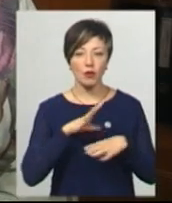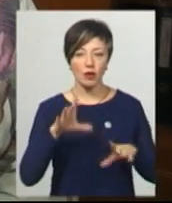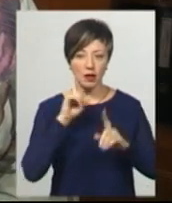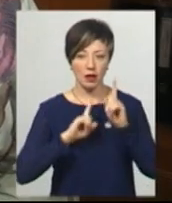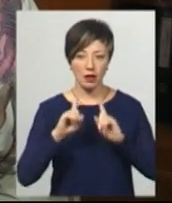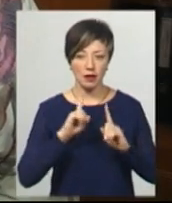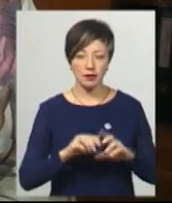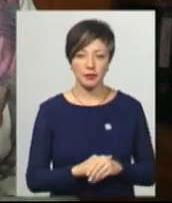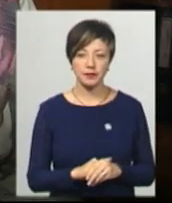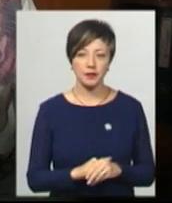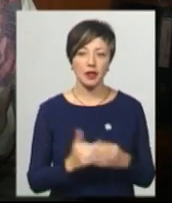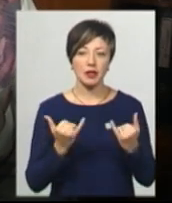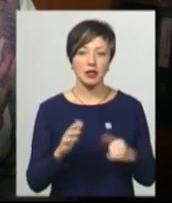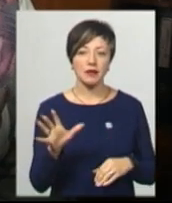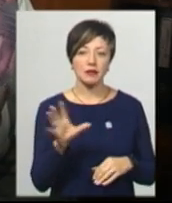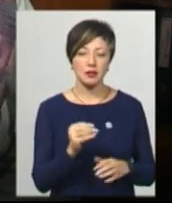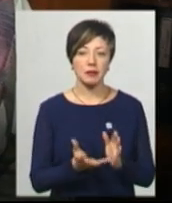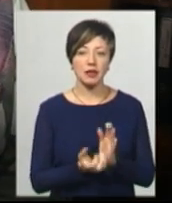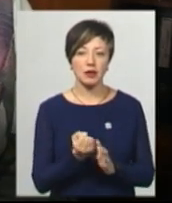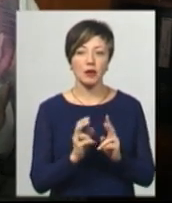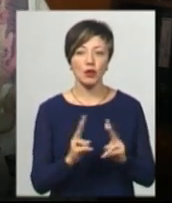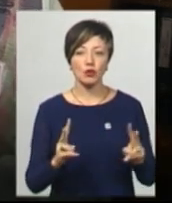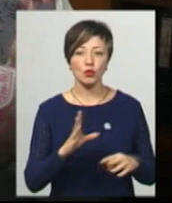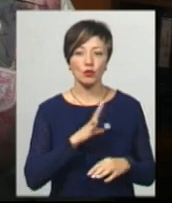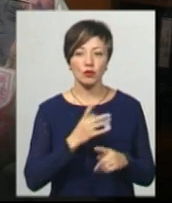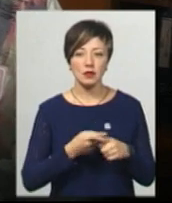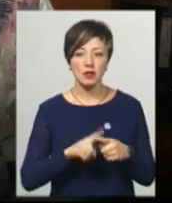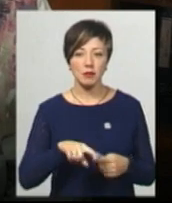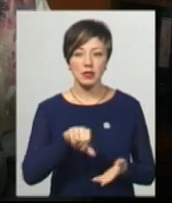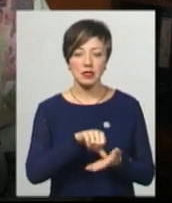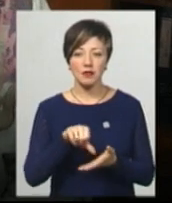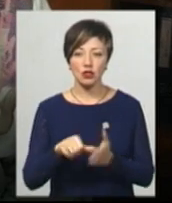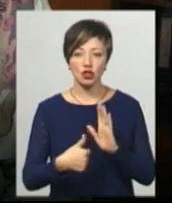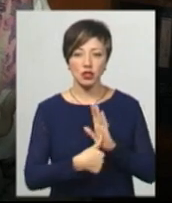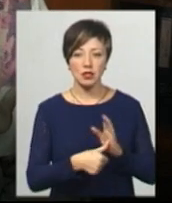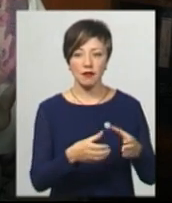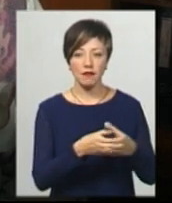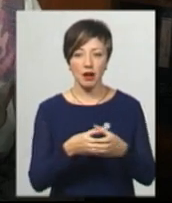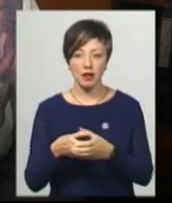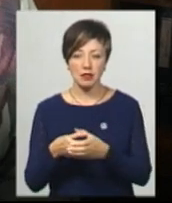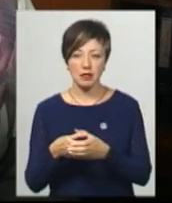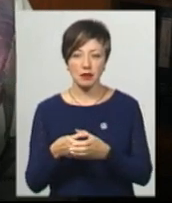нараді. Наразі всі підтримали, хто був, а це було представники від шести фракцій,